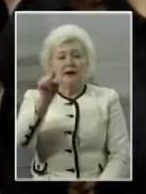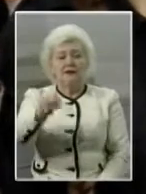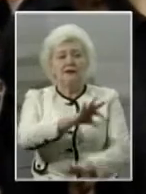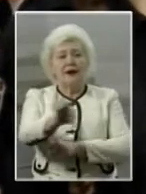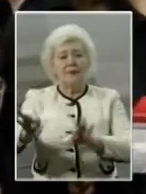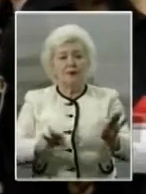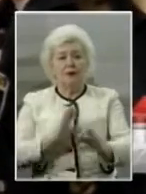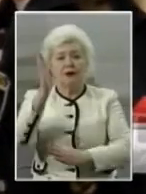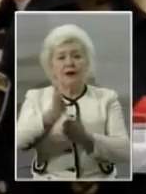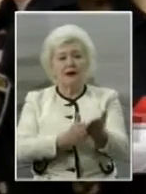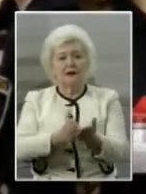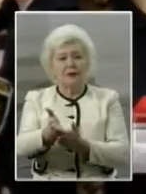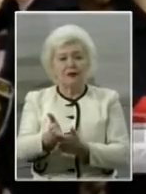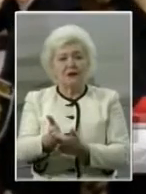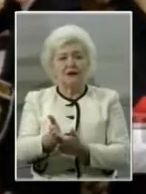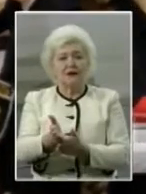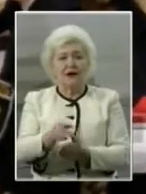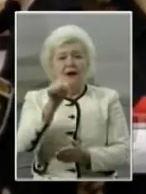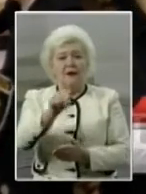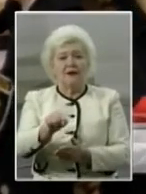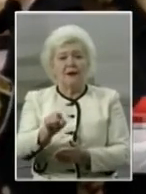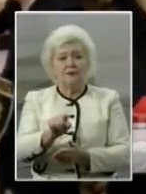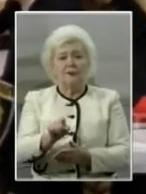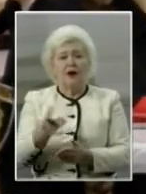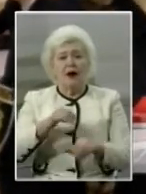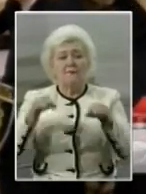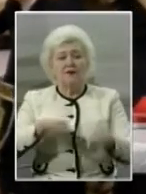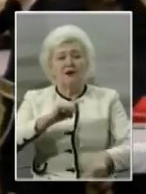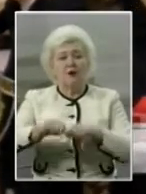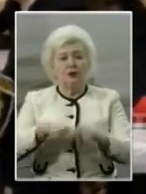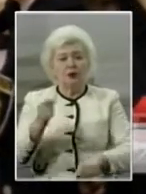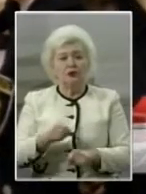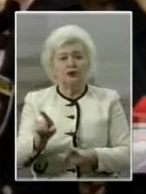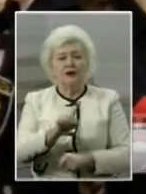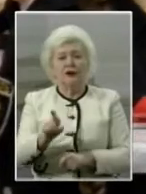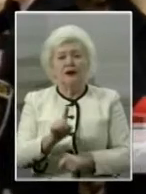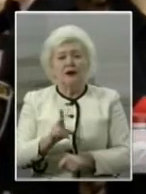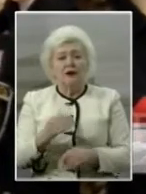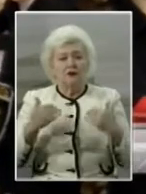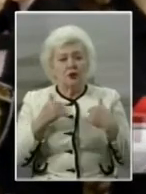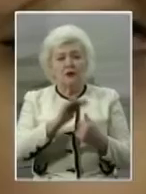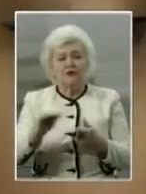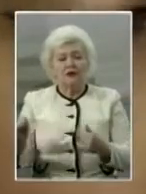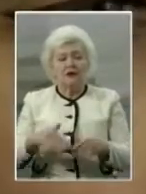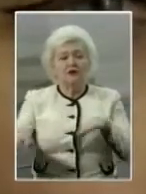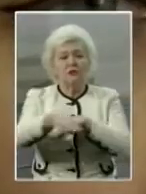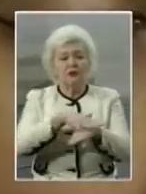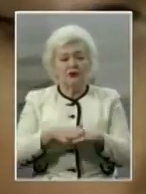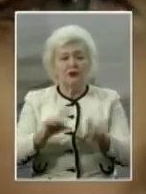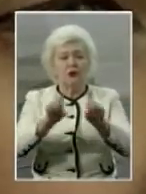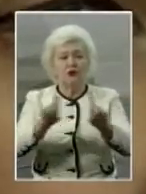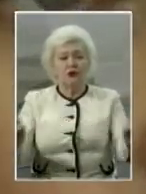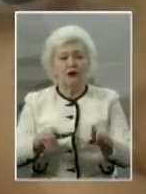проєкт направлений на протидію і превенцію профілактику правопорушень серед дітей в дитячому середовищі,